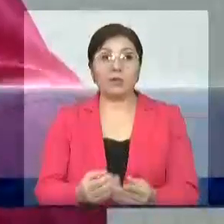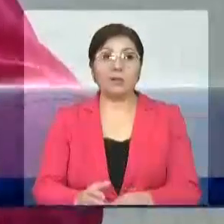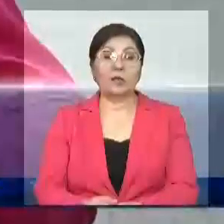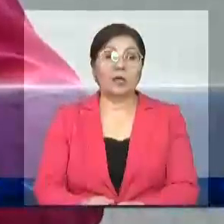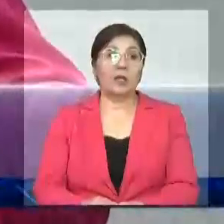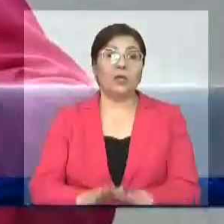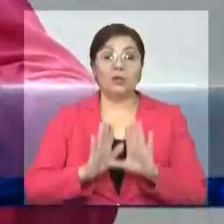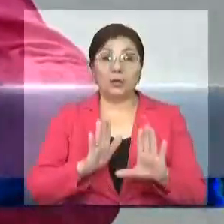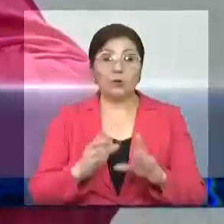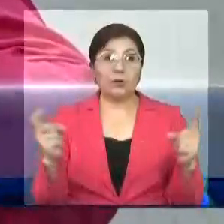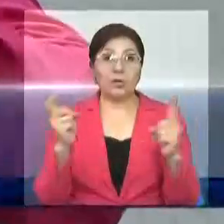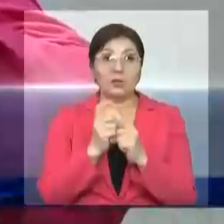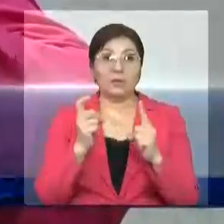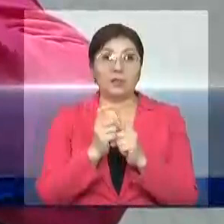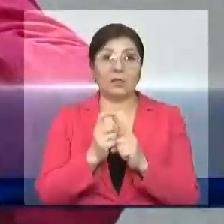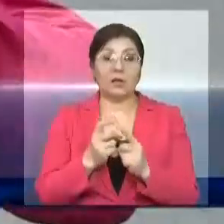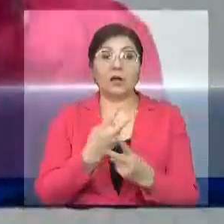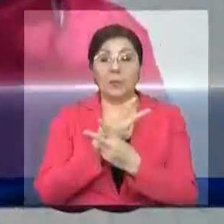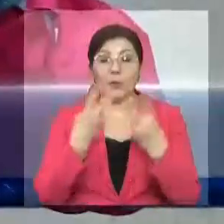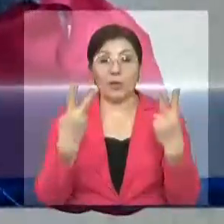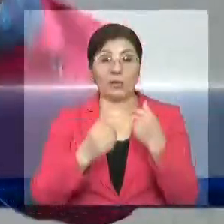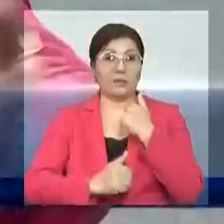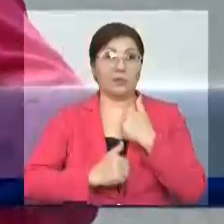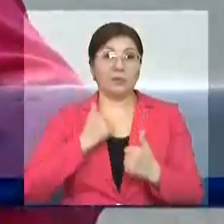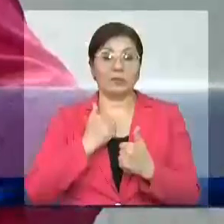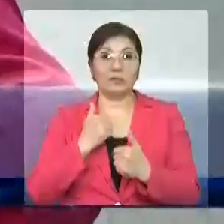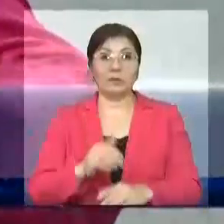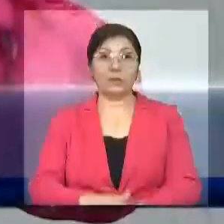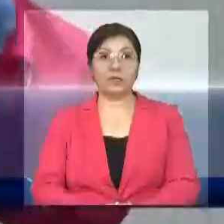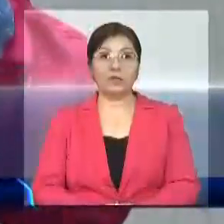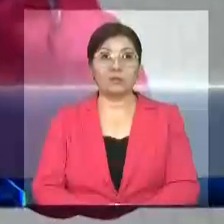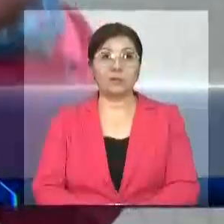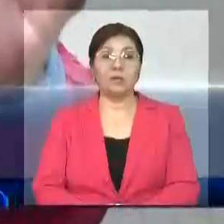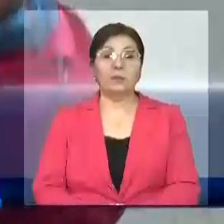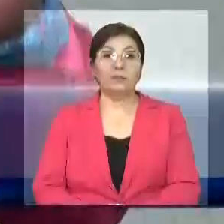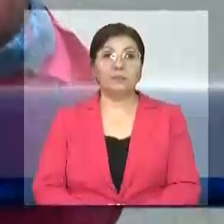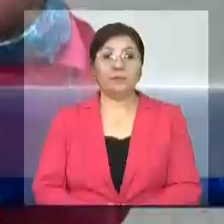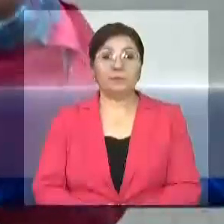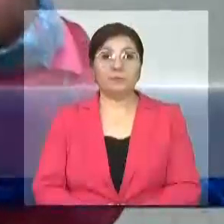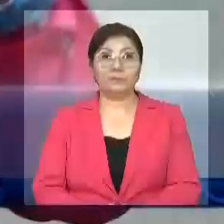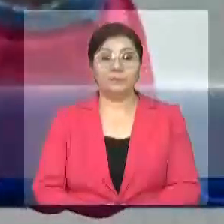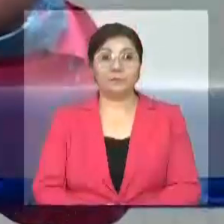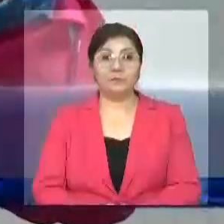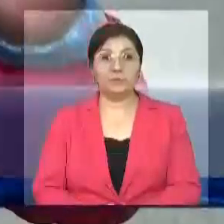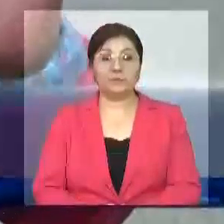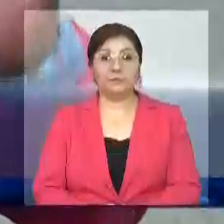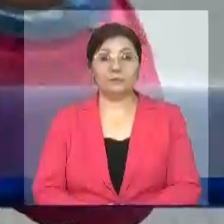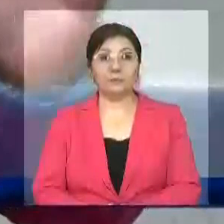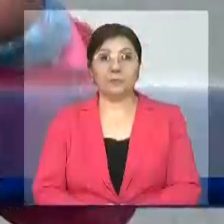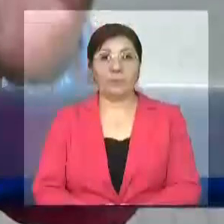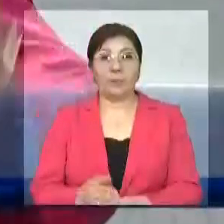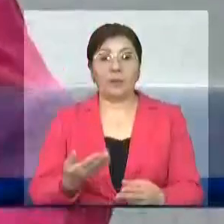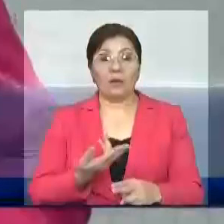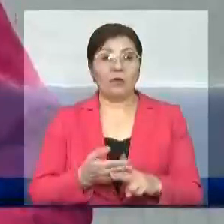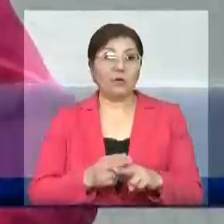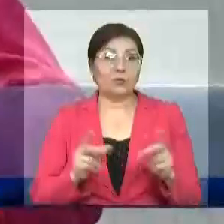словах, рассчитывая на какую-то гипотетическую угрозу, что, возможно, когда-нибудь я проявлю патриотизм по